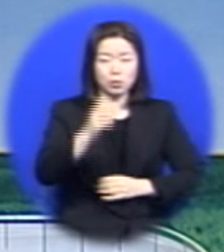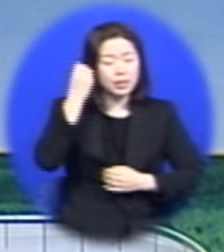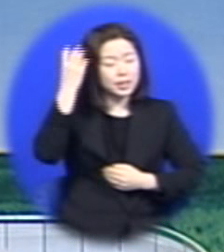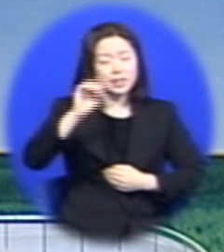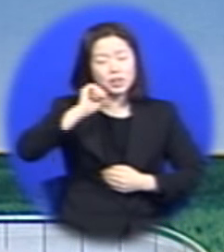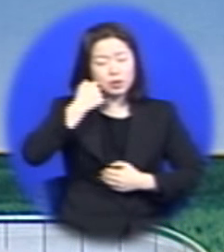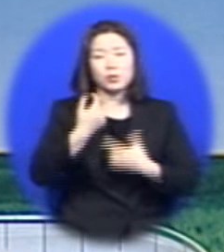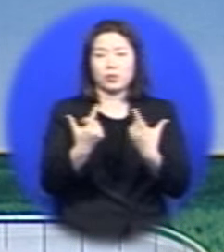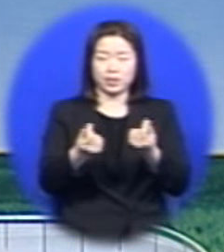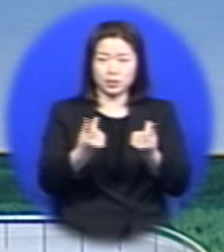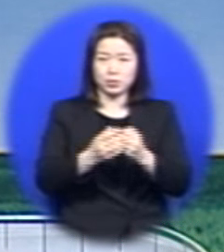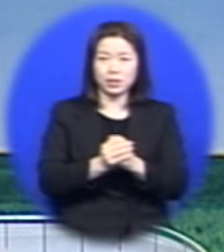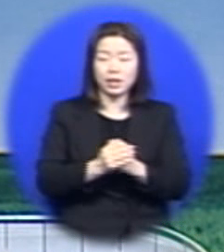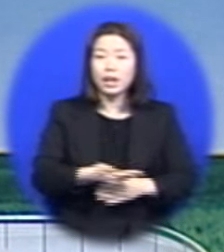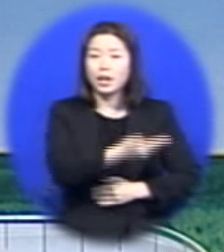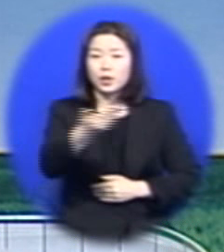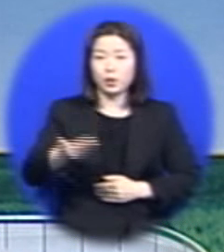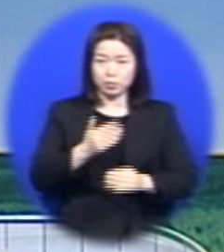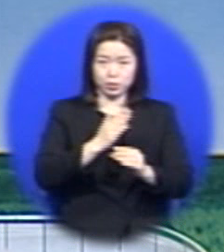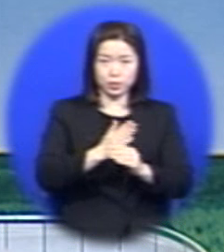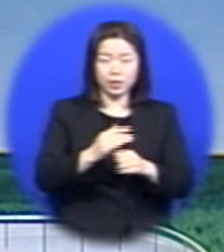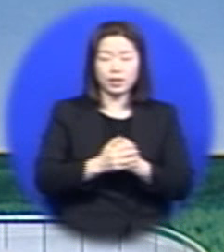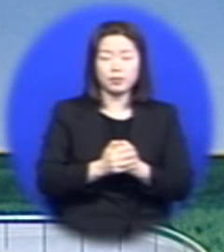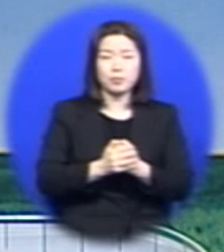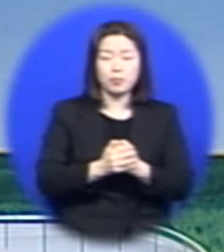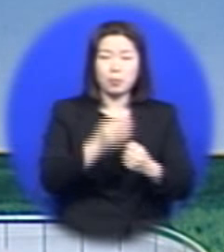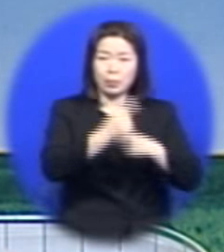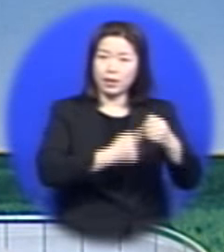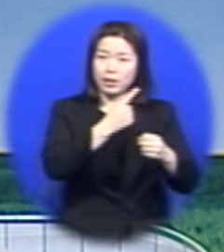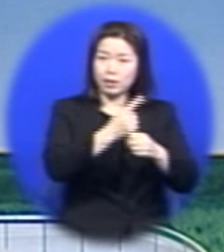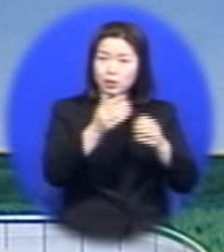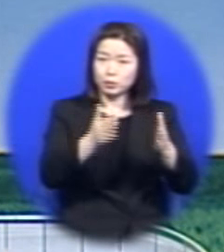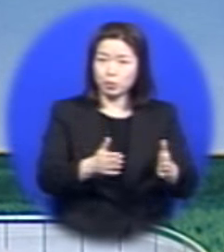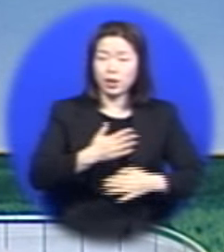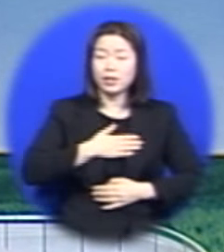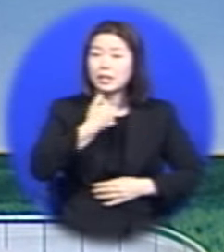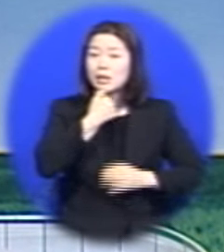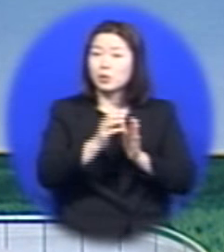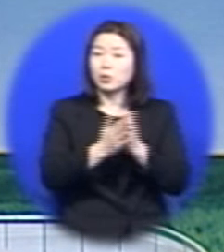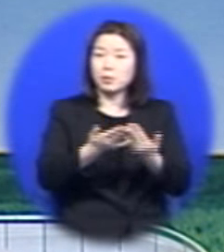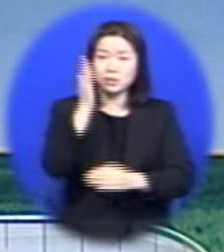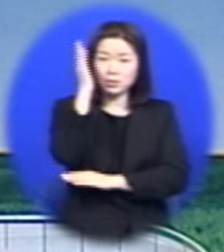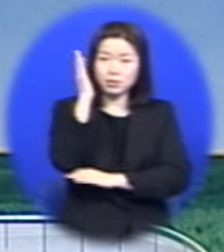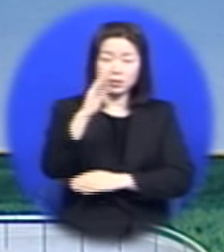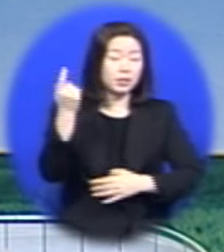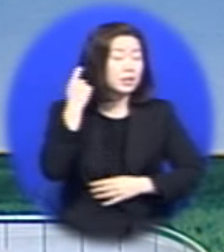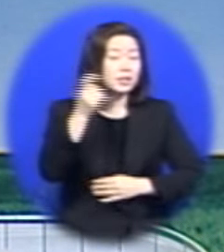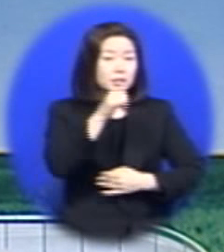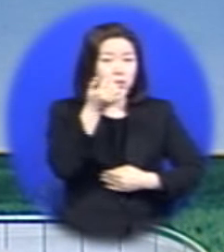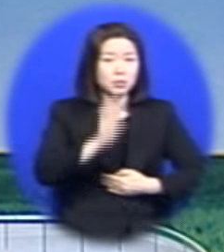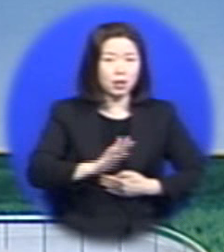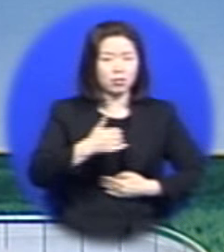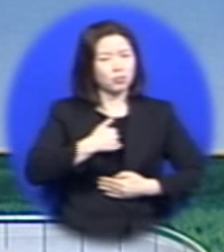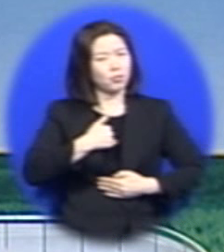같습니다. 만약에 여러분 중에 1년 동안 나는 로마서 강해를 들었지만 나에게는 별로